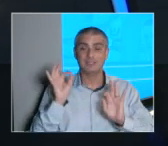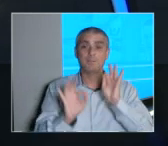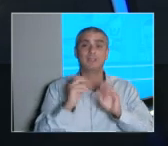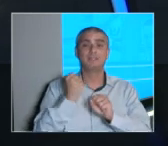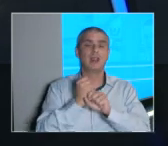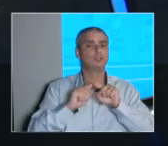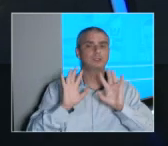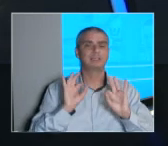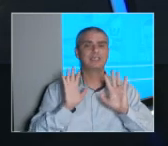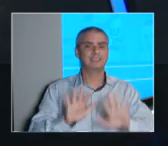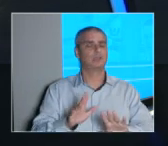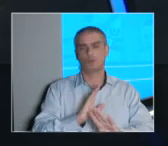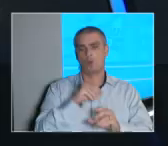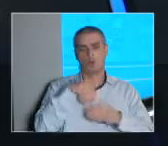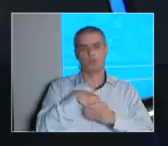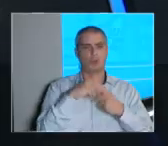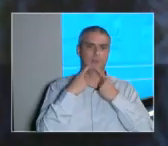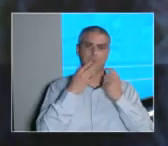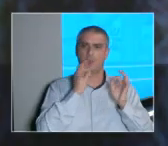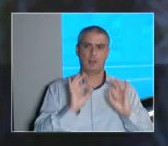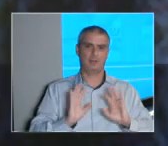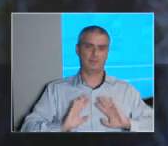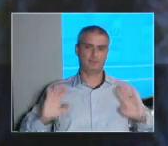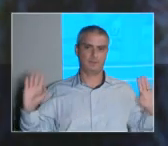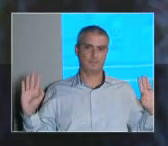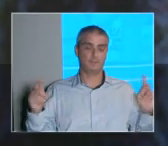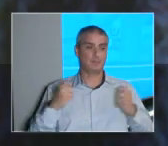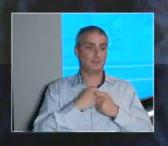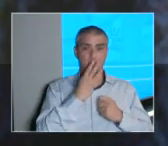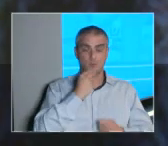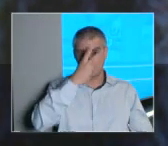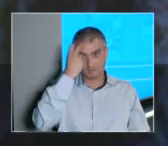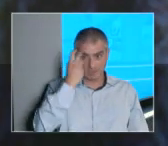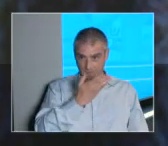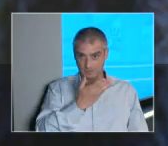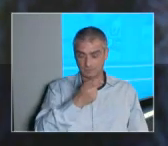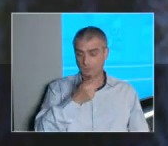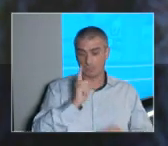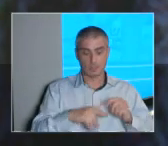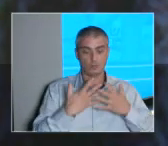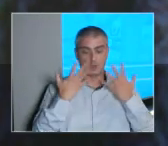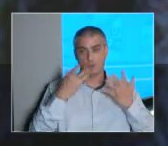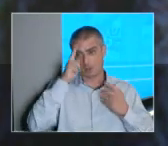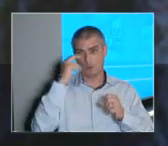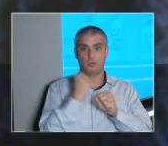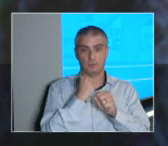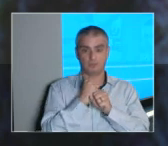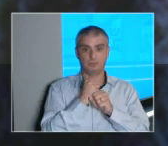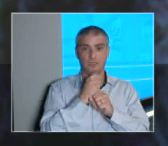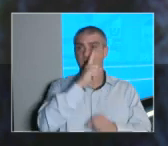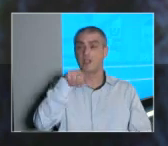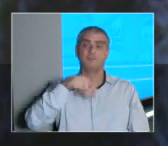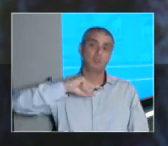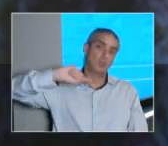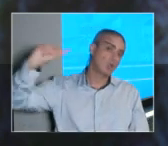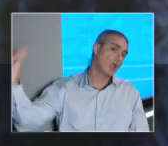לגזענות, לא, אין מקומו בתוך השיח הלגיטימי. לגבי היהודים והערבים, אני חושב שהטעות גדולה שהליכוד עשה הוא לנסות, לפסול את כל